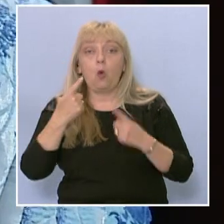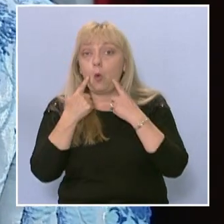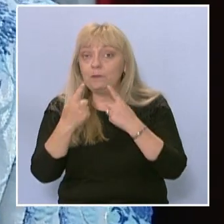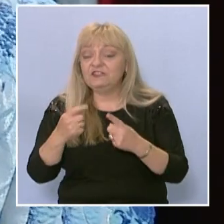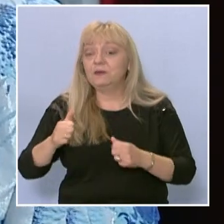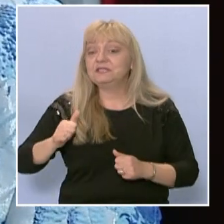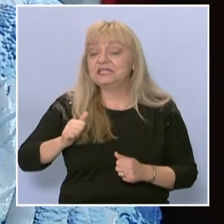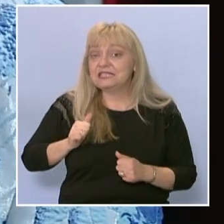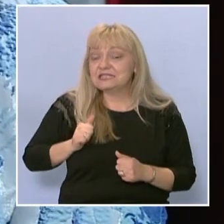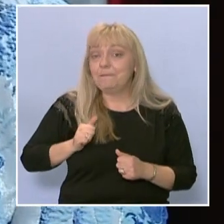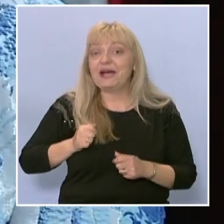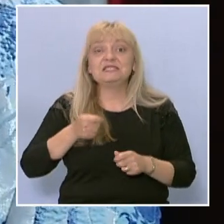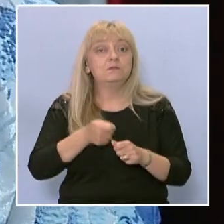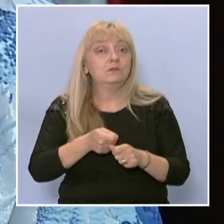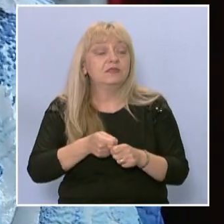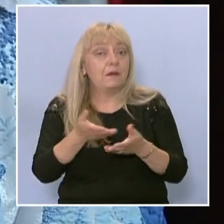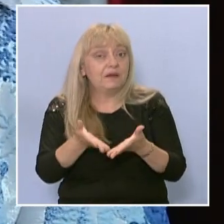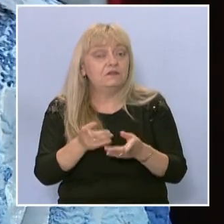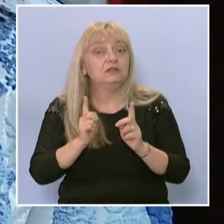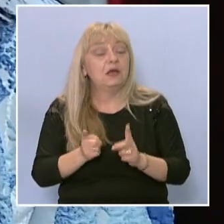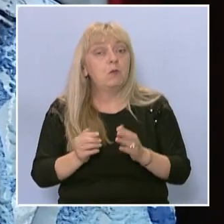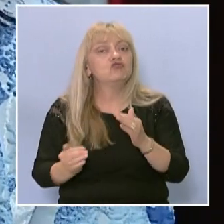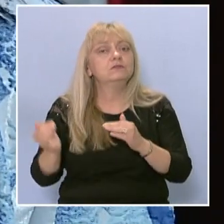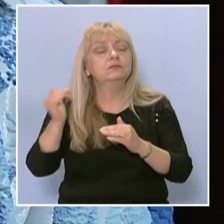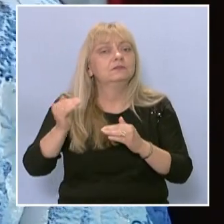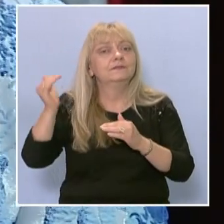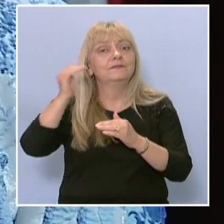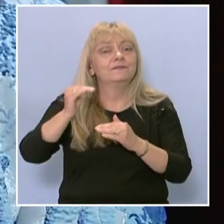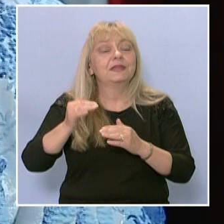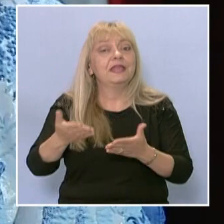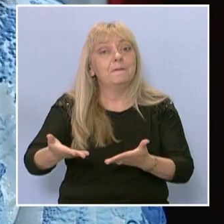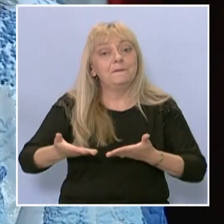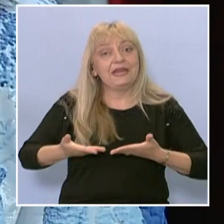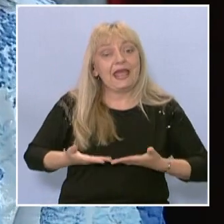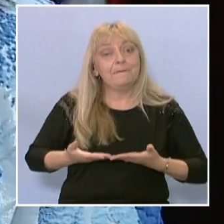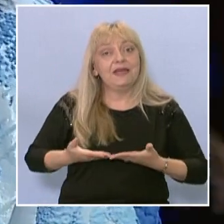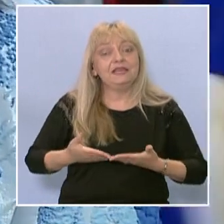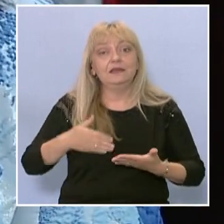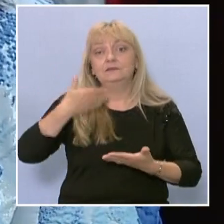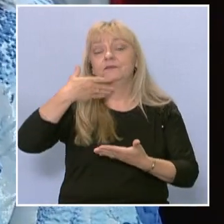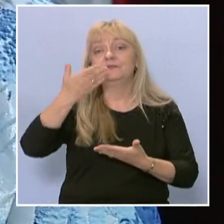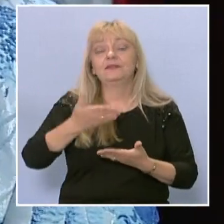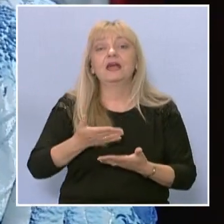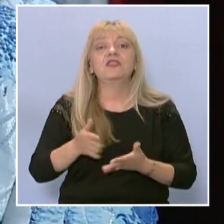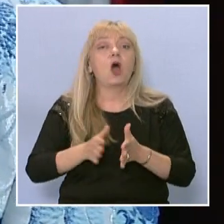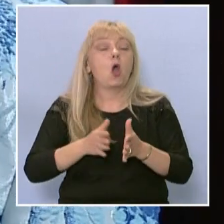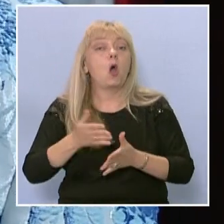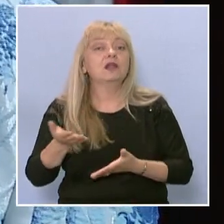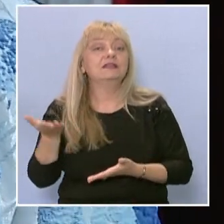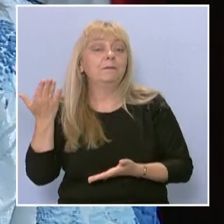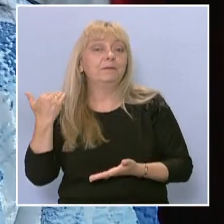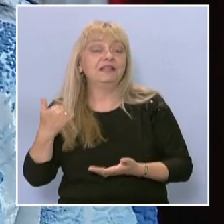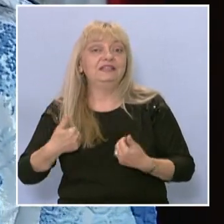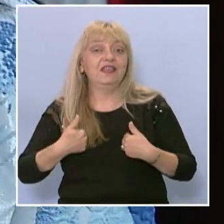създаденото, за да може да надградим и приемайки посланията на хората преди нас да ги предадем